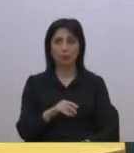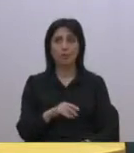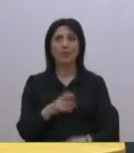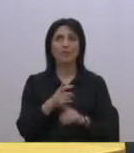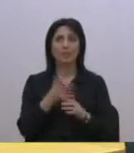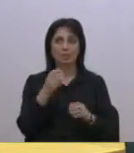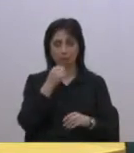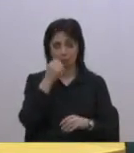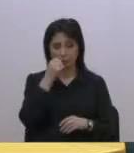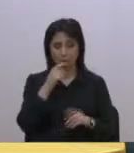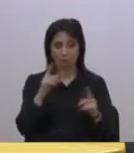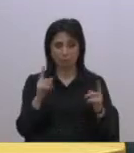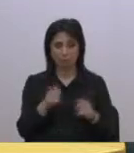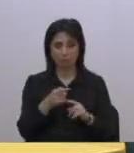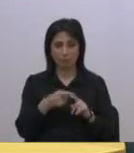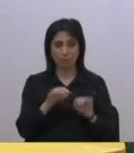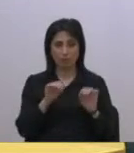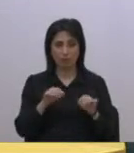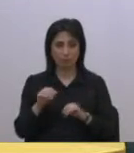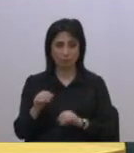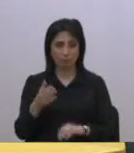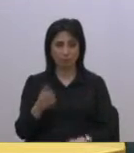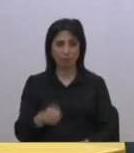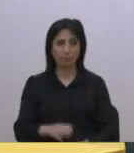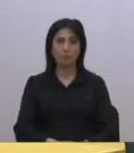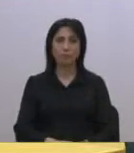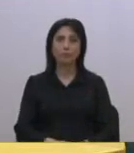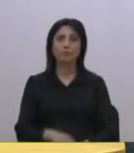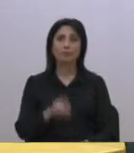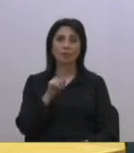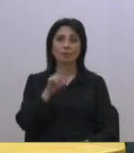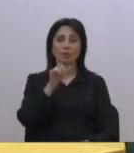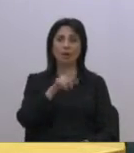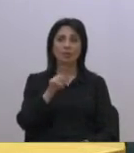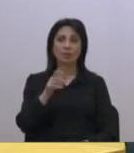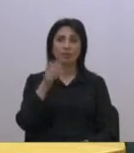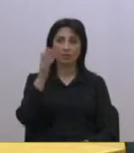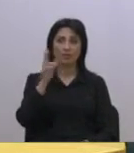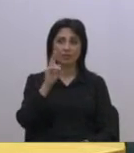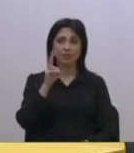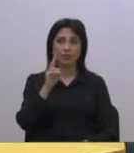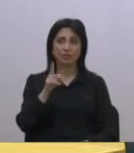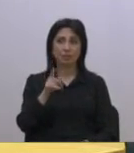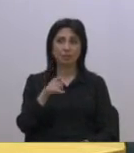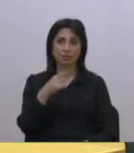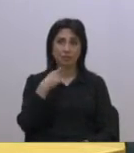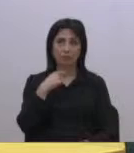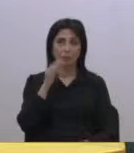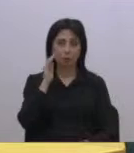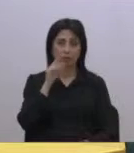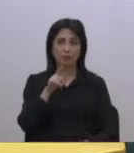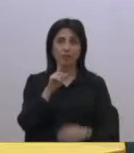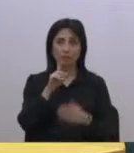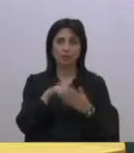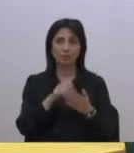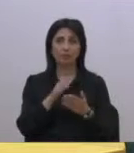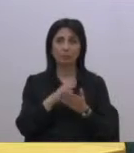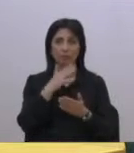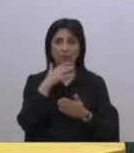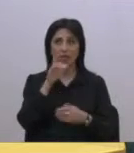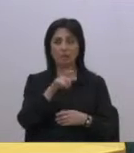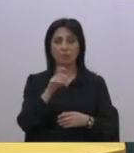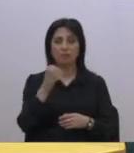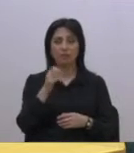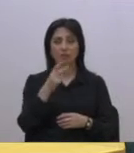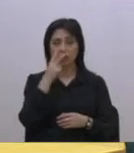დიდი მადლობა მოკლედ ამ შესაძლებლობისთვის და იმ ხალხს თქვენ ვინც მიხსნა ამას მომისმენთ და დარწმუნებული ვარ რომ ბევრი ადამიანი